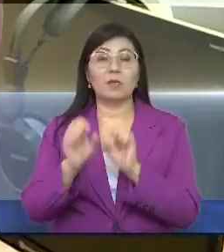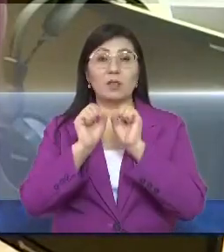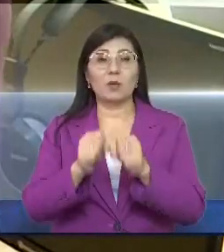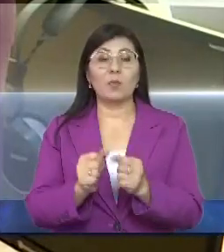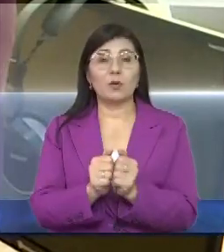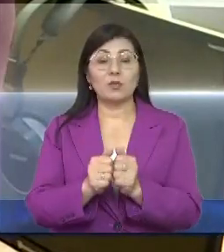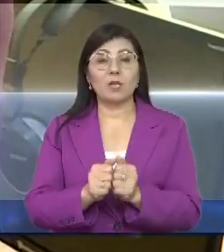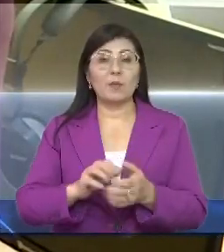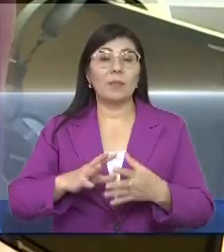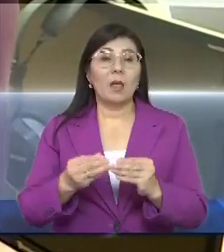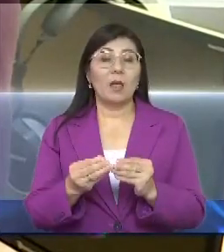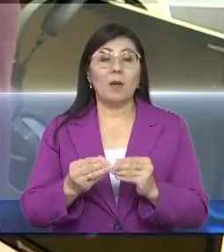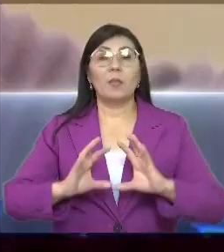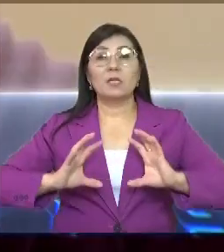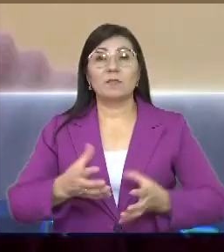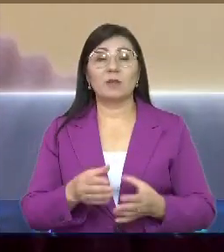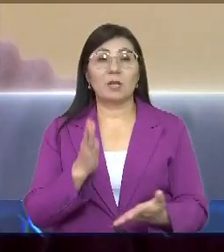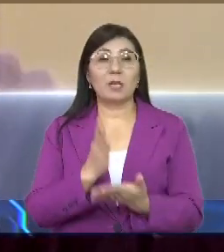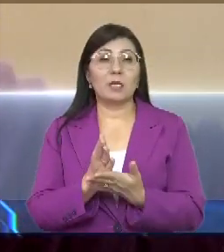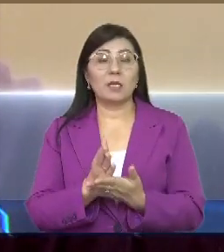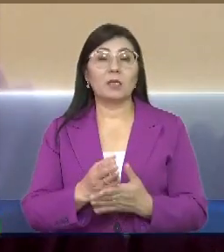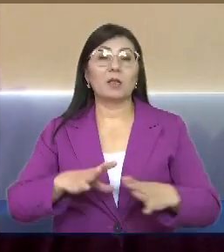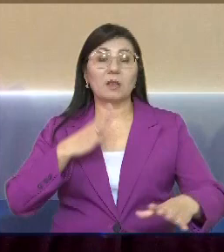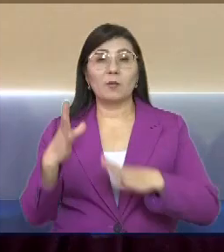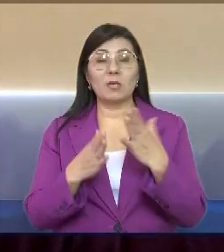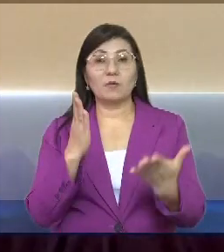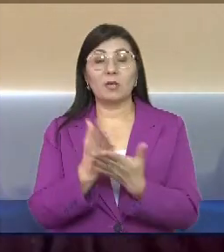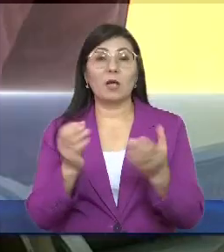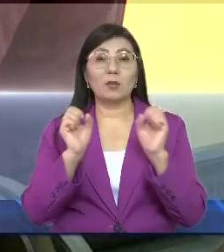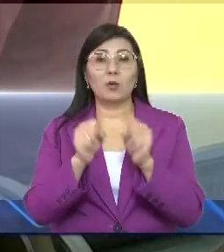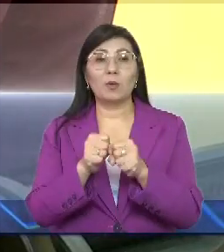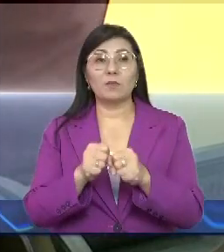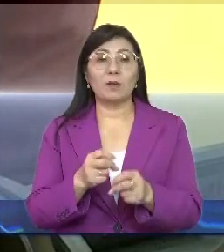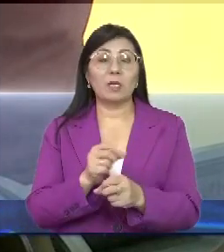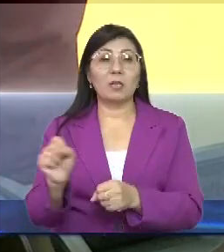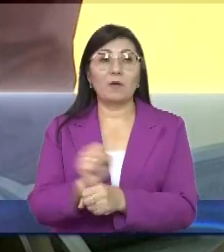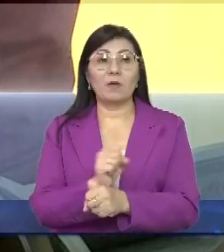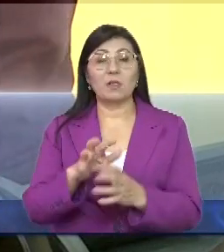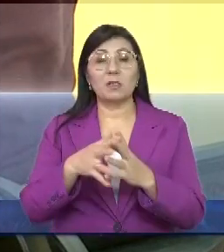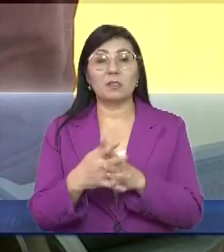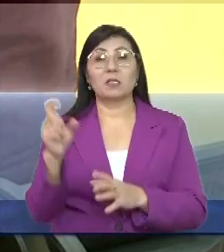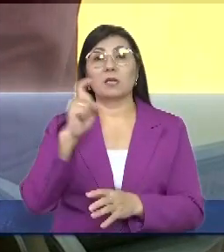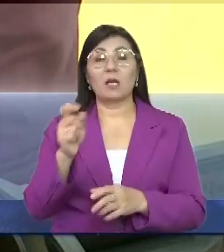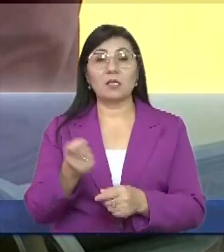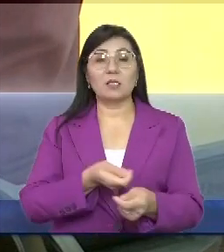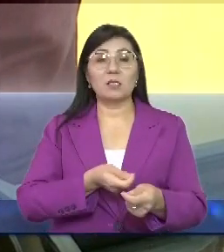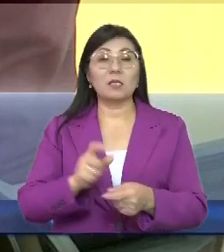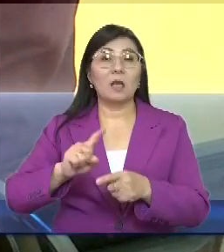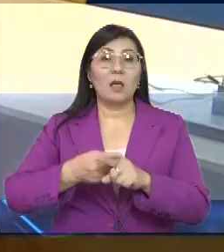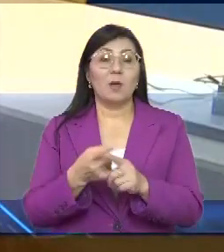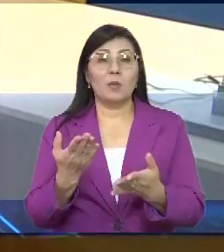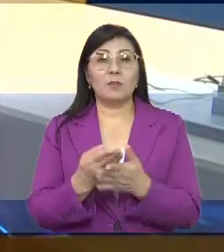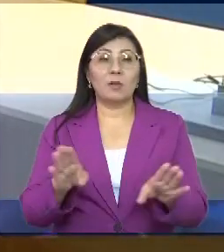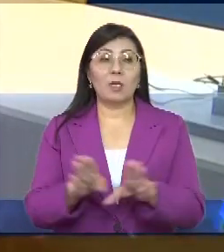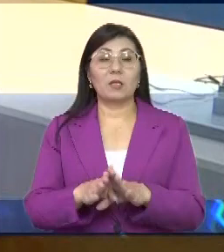можно разобрать и собрать двигатель трактора имеется специальные тренажеры которые позволяют имитировать вождение сельскохозяйственной техники можно подчеркнуть